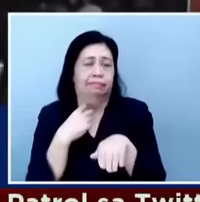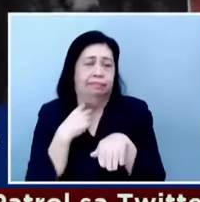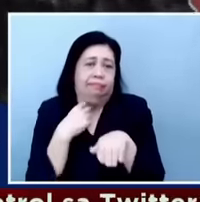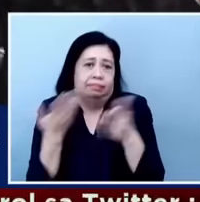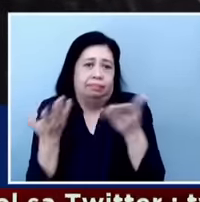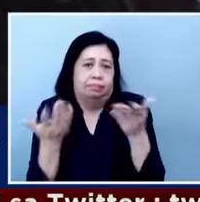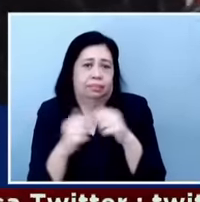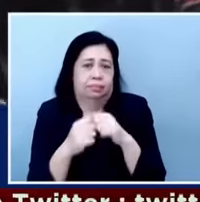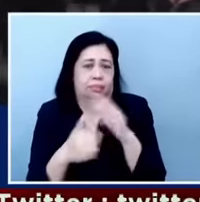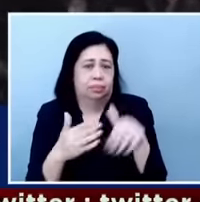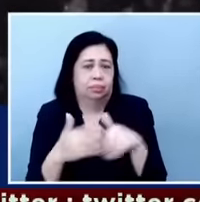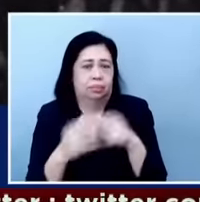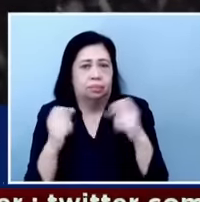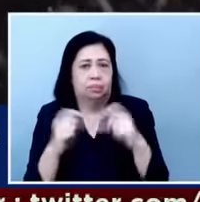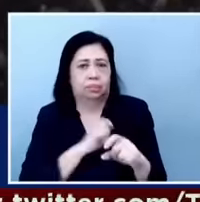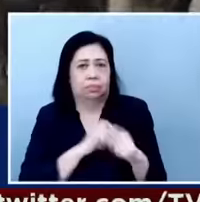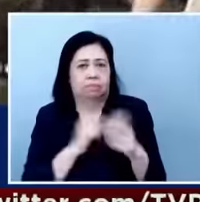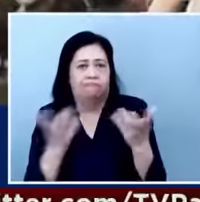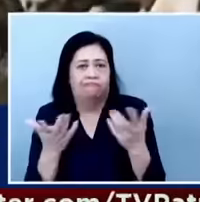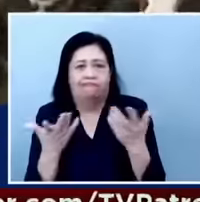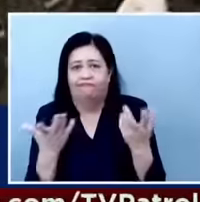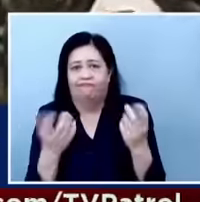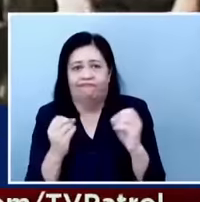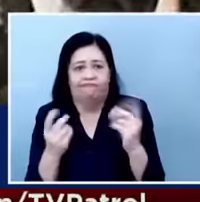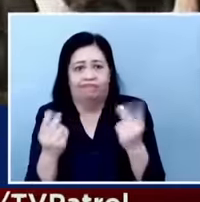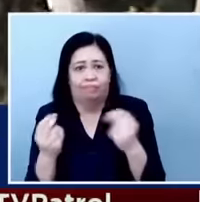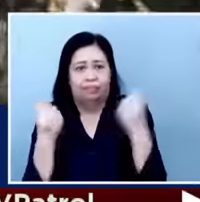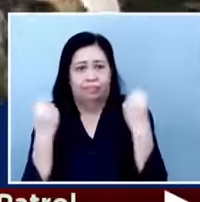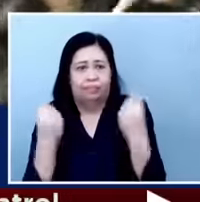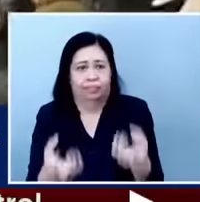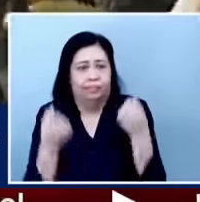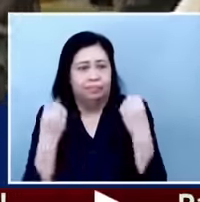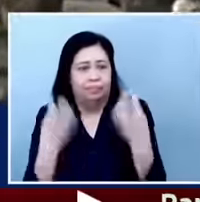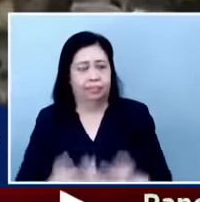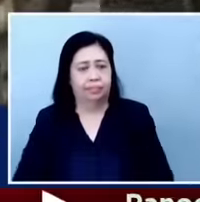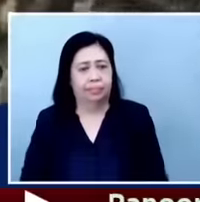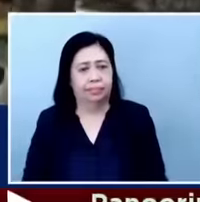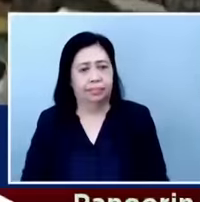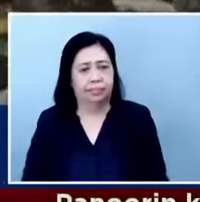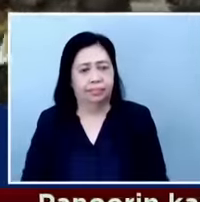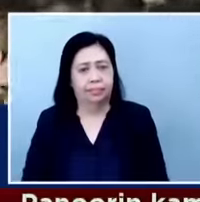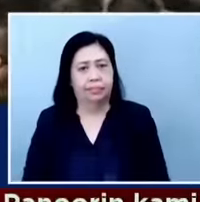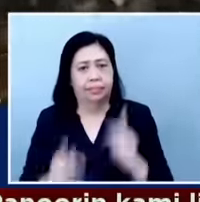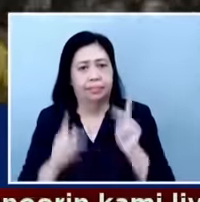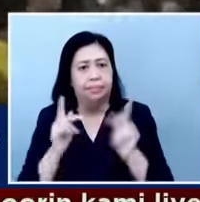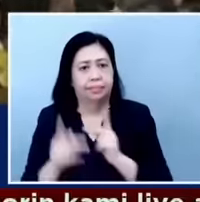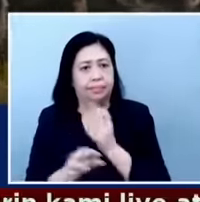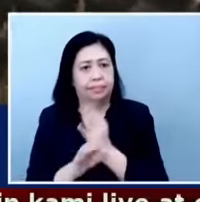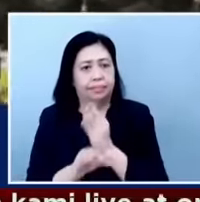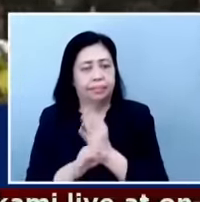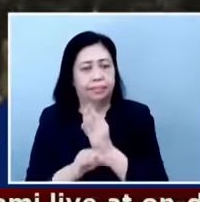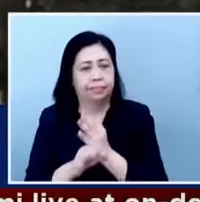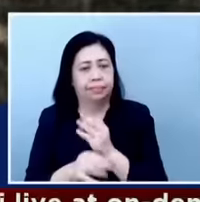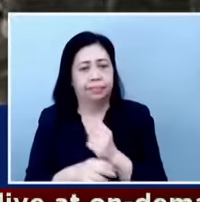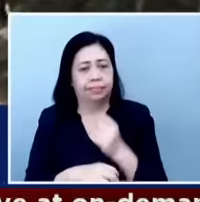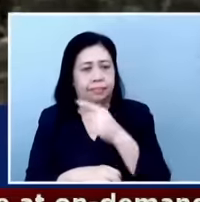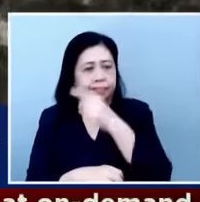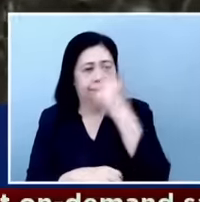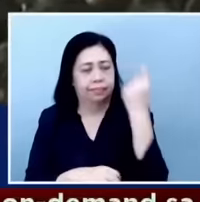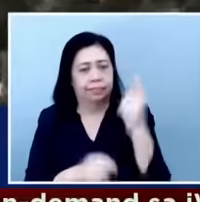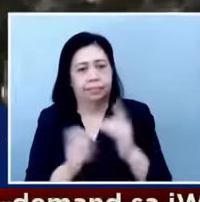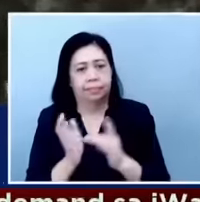ang may daan-daang pulis na nagbabantay dito sa dami po ng mga deboto ng mahal na poong Nazareno. Ito